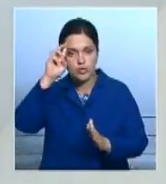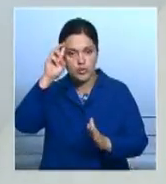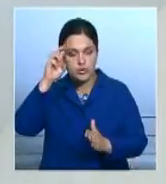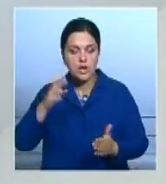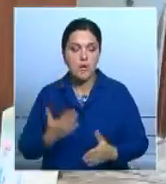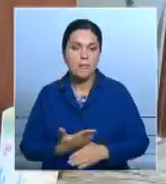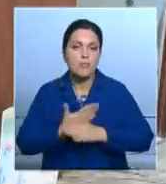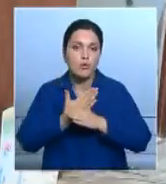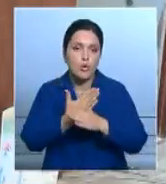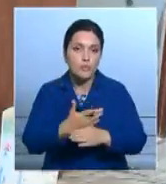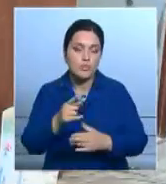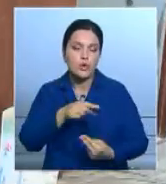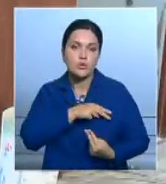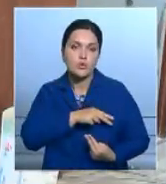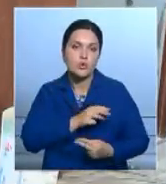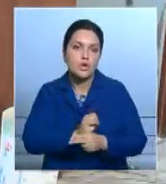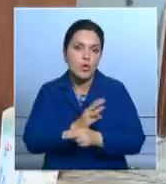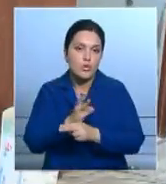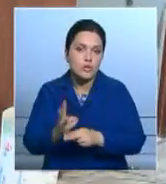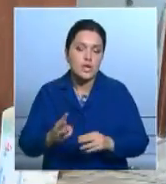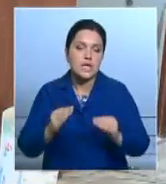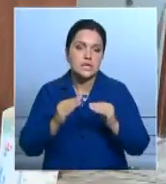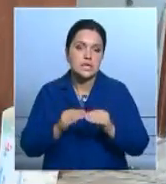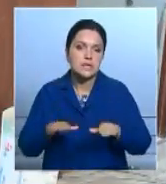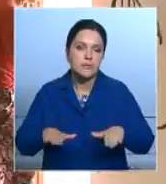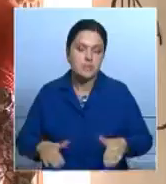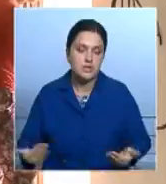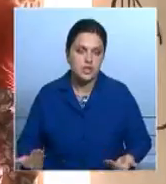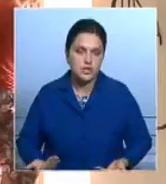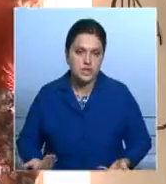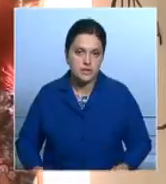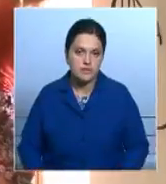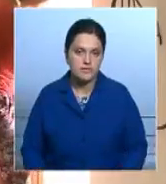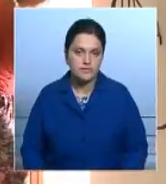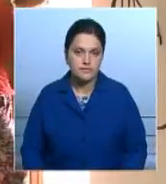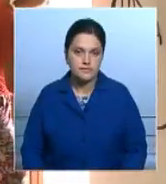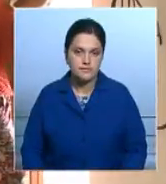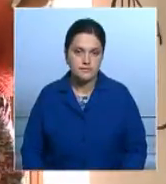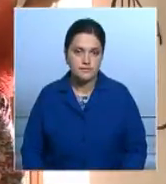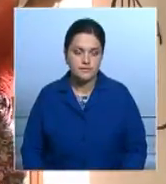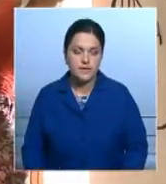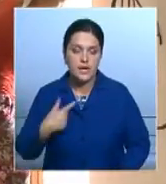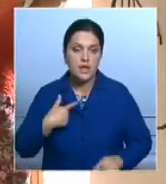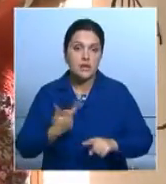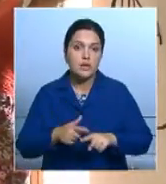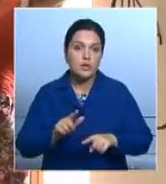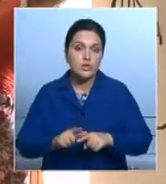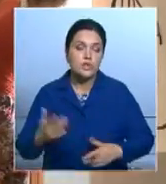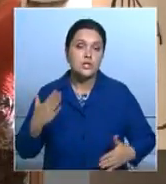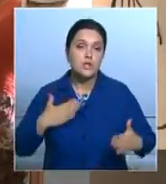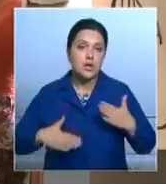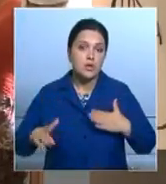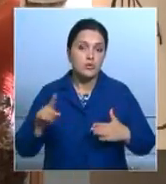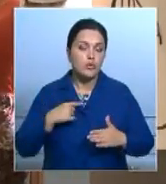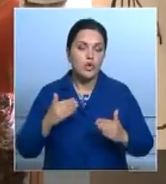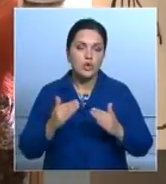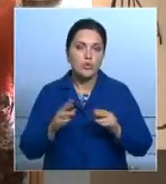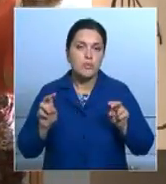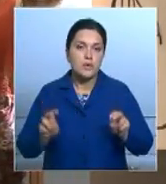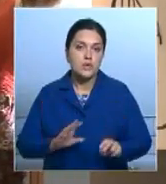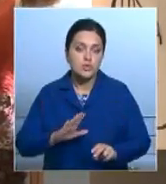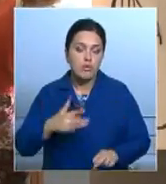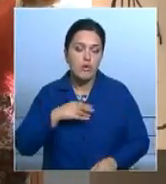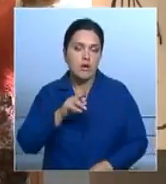государственной поддержке здесь трудоустроили 10 местных жителей. Я очень рада, что работаю, что дома не сижу,